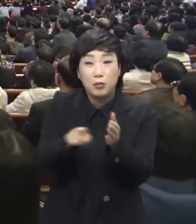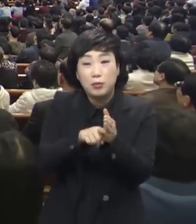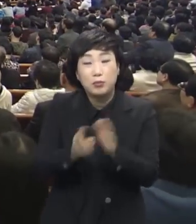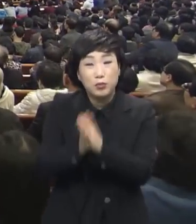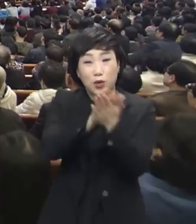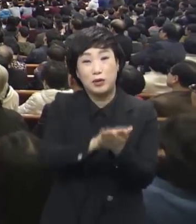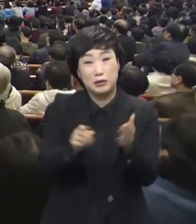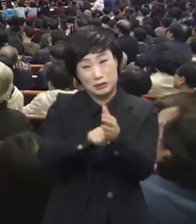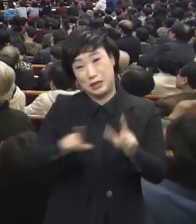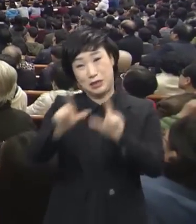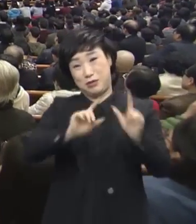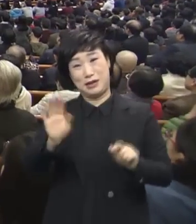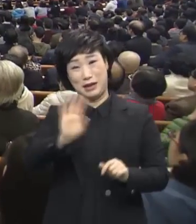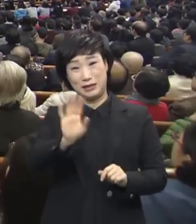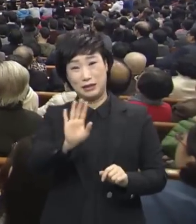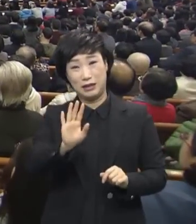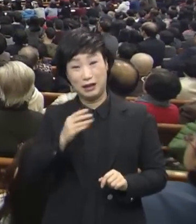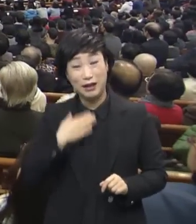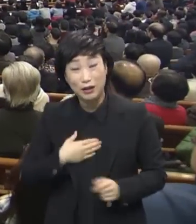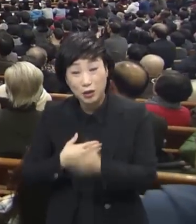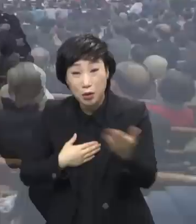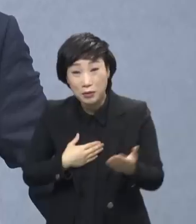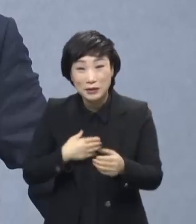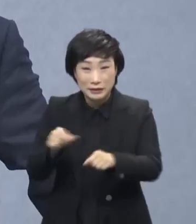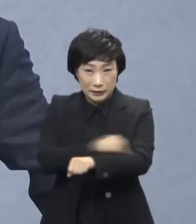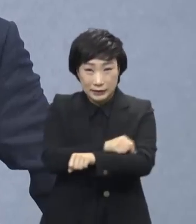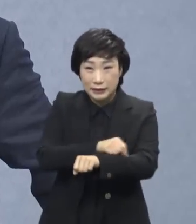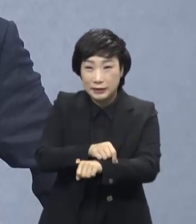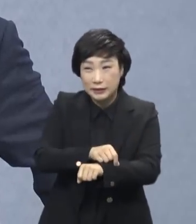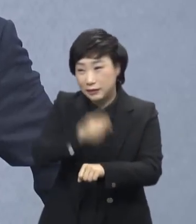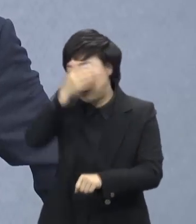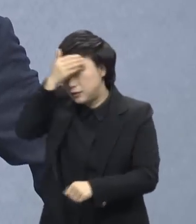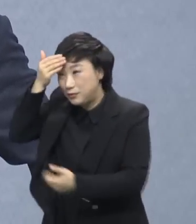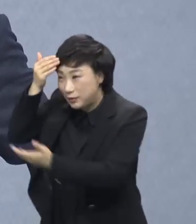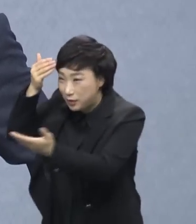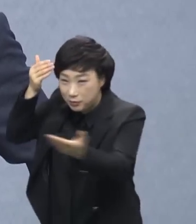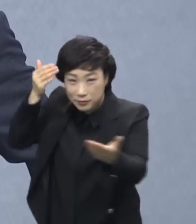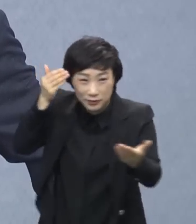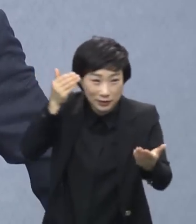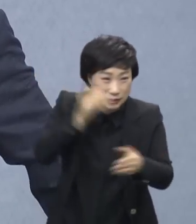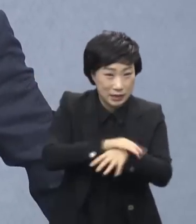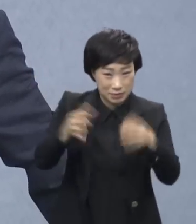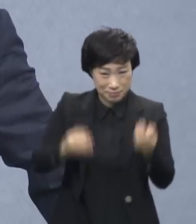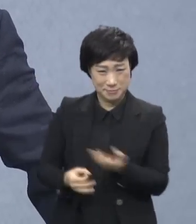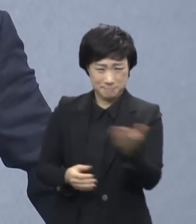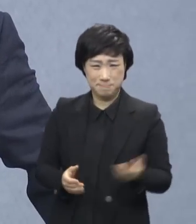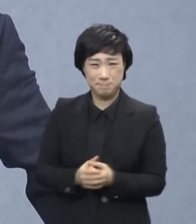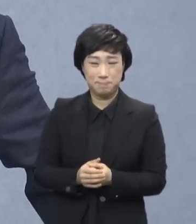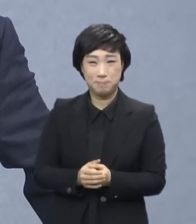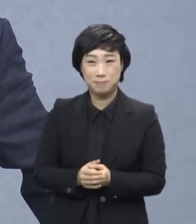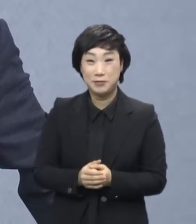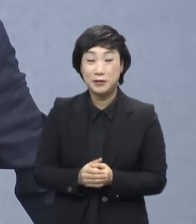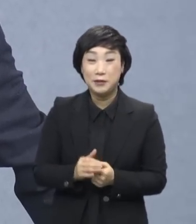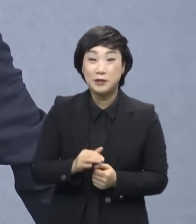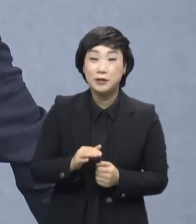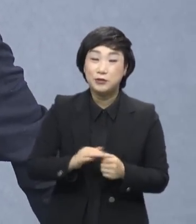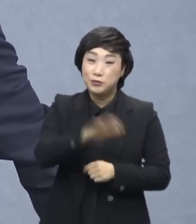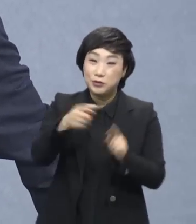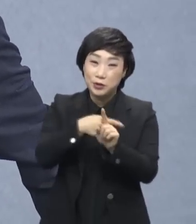아니고, 변함은 특히 젊은이들 잘 들어. 우리 연세중학교